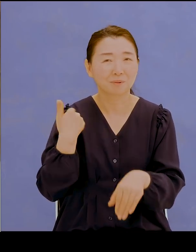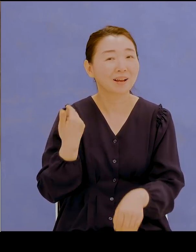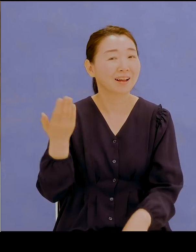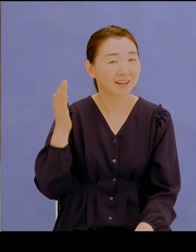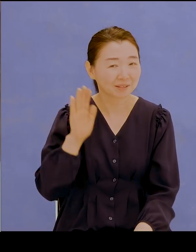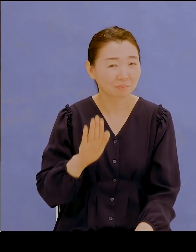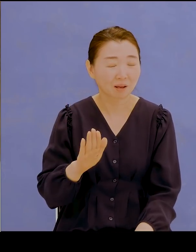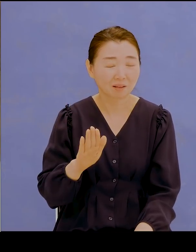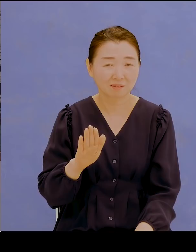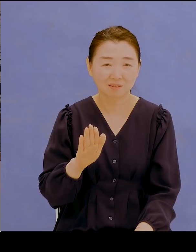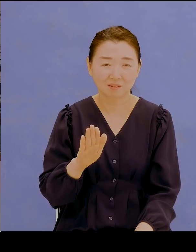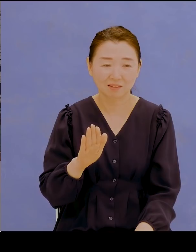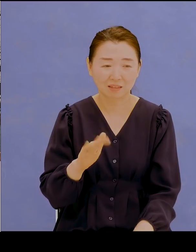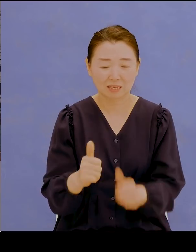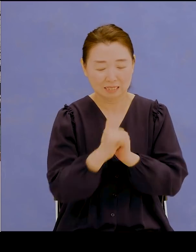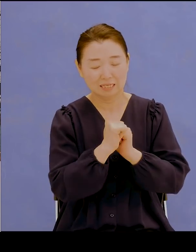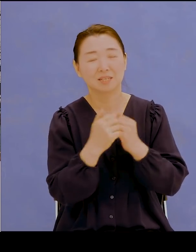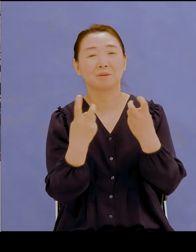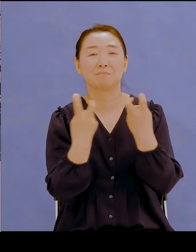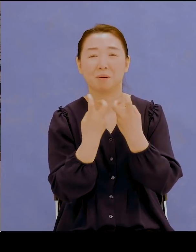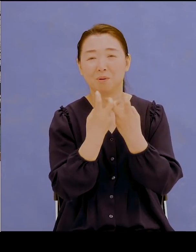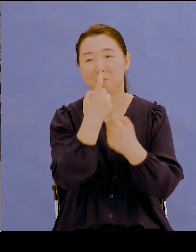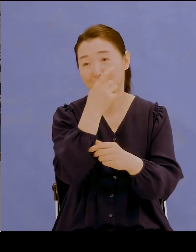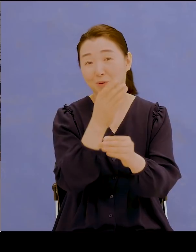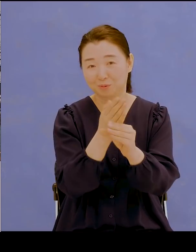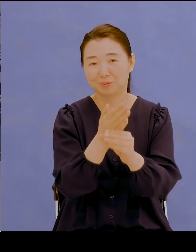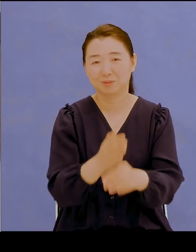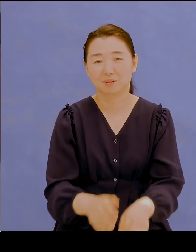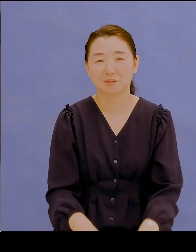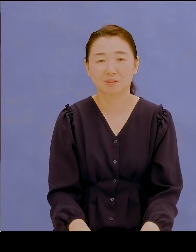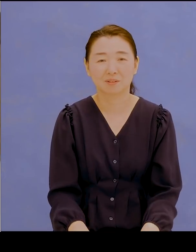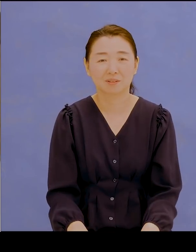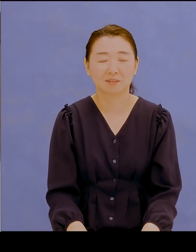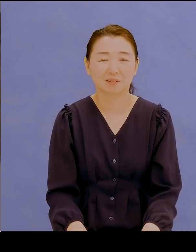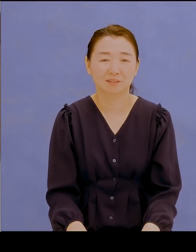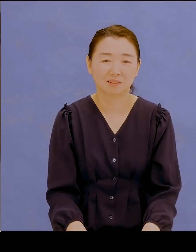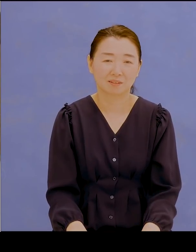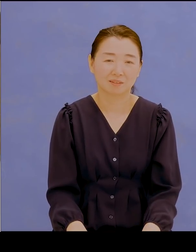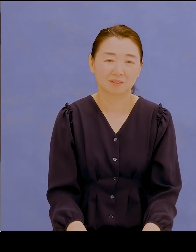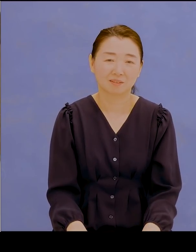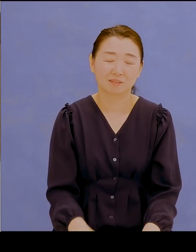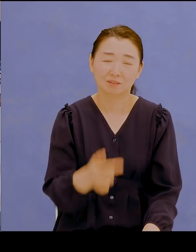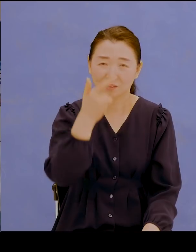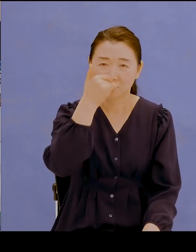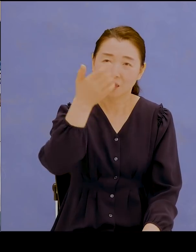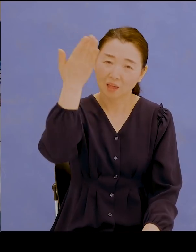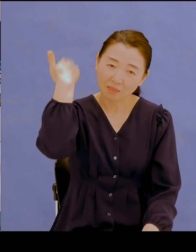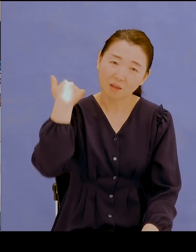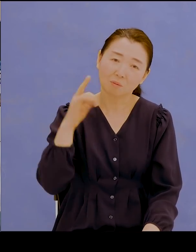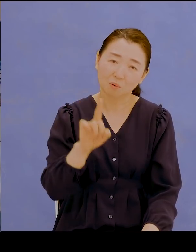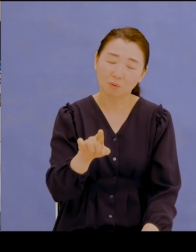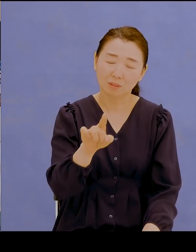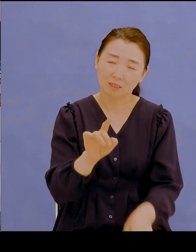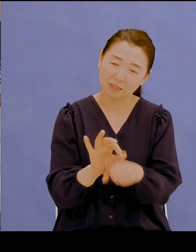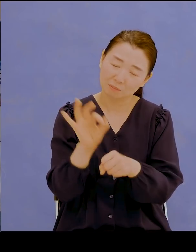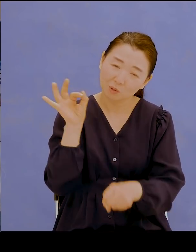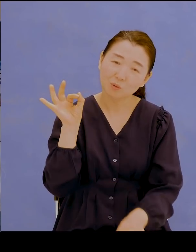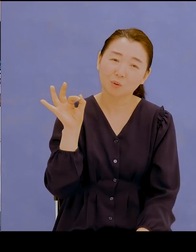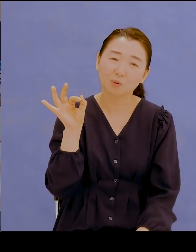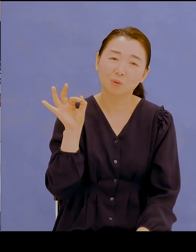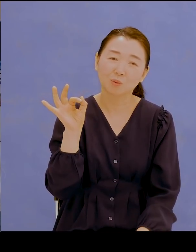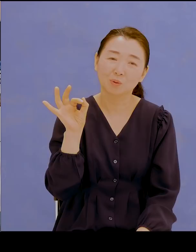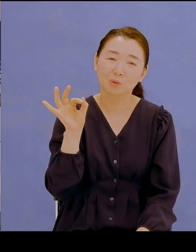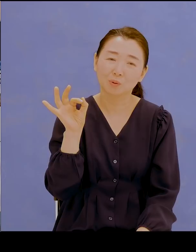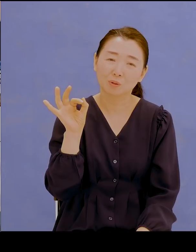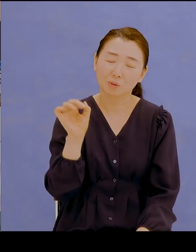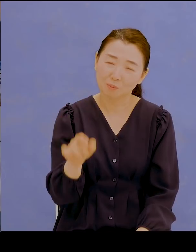약간 지는 법도 배우고 그 미움 그 옛날 같으면 제 옛날 저 10년 전에 꺾어봐야겠다. 진짜